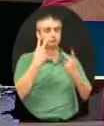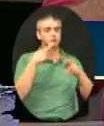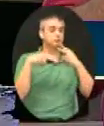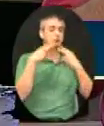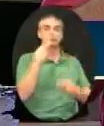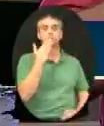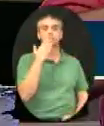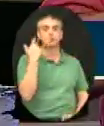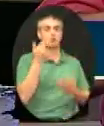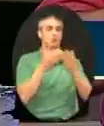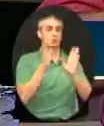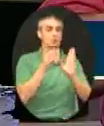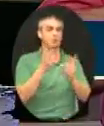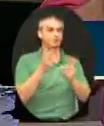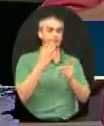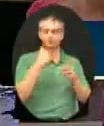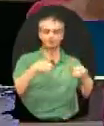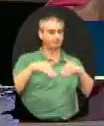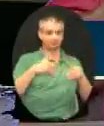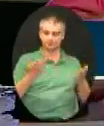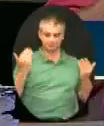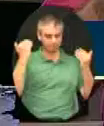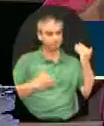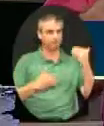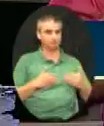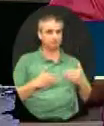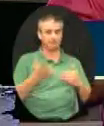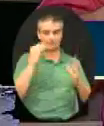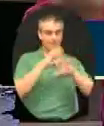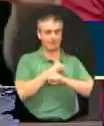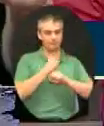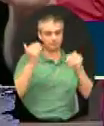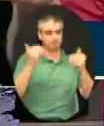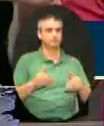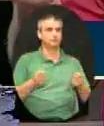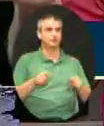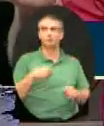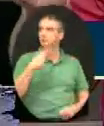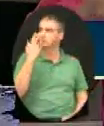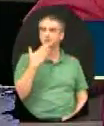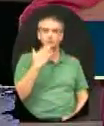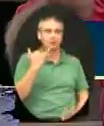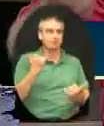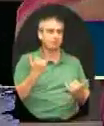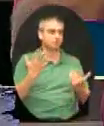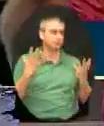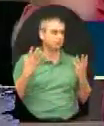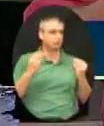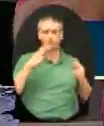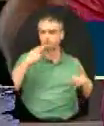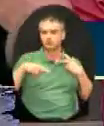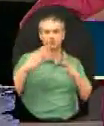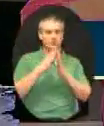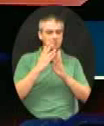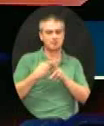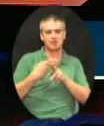מסעדות בירושלים, את המדרכות היו סוגרים, כן, לפנות ערב. אתה מסתכל בירושלים היום, עשרות מסעדות,